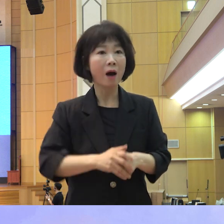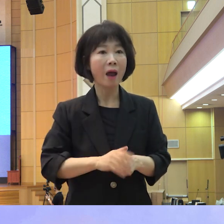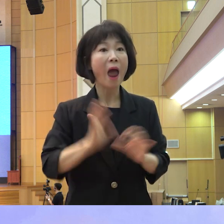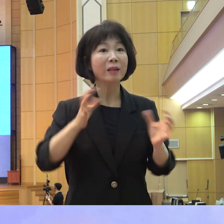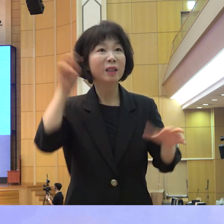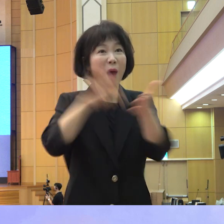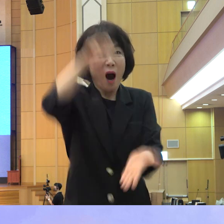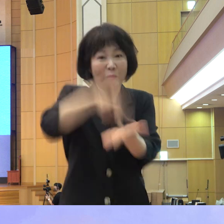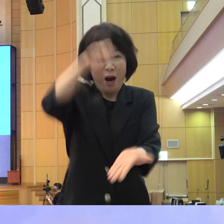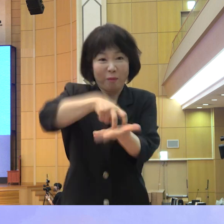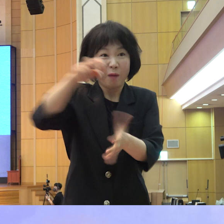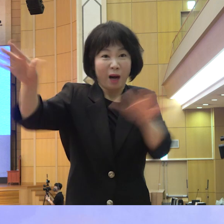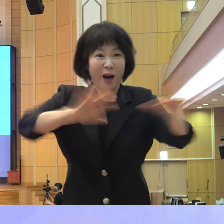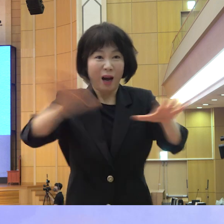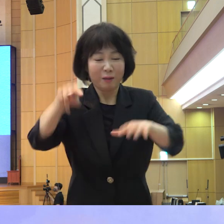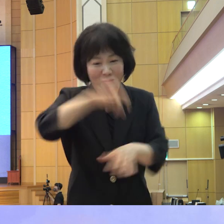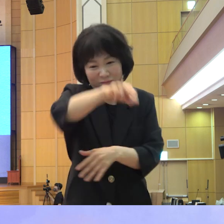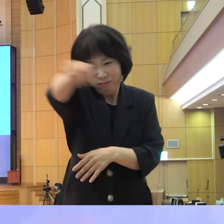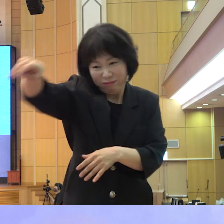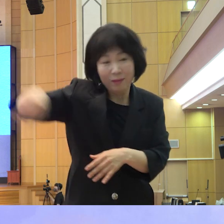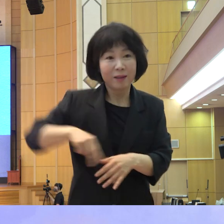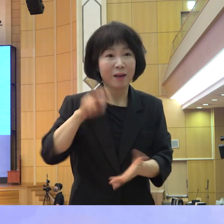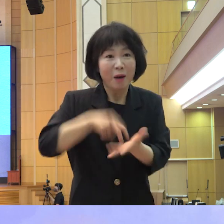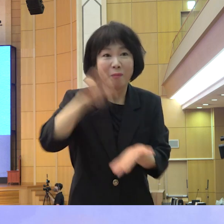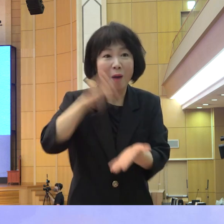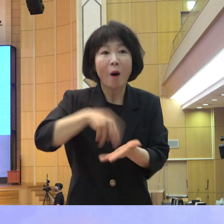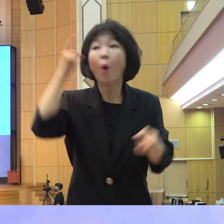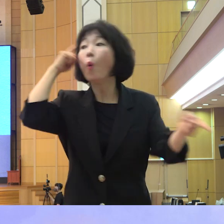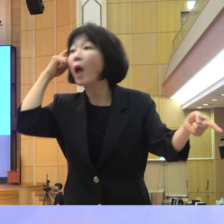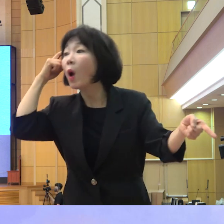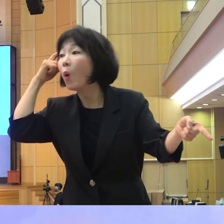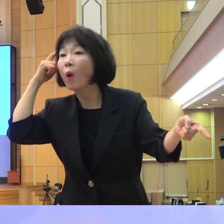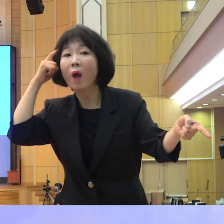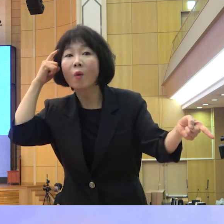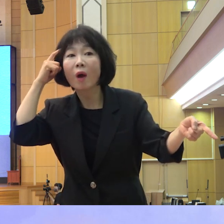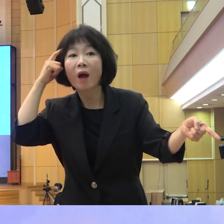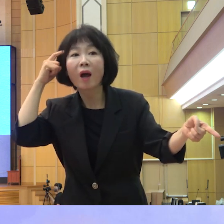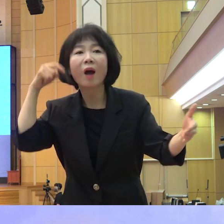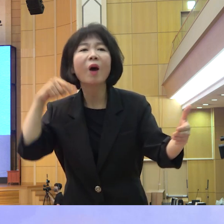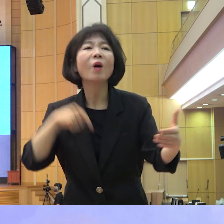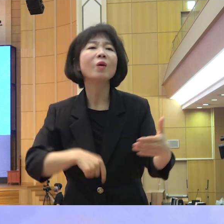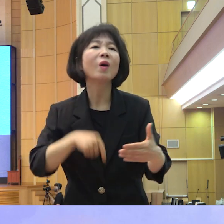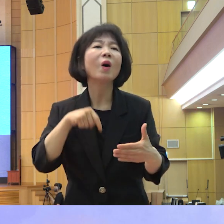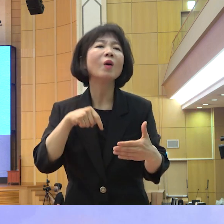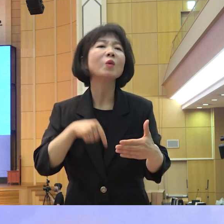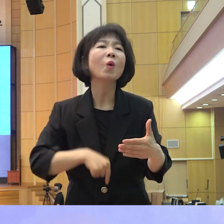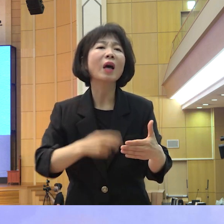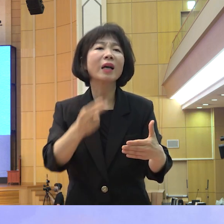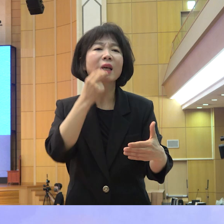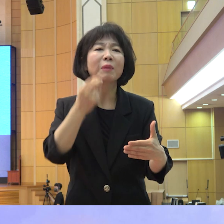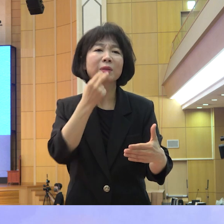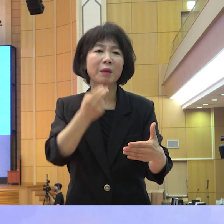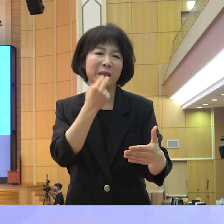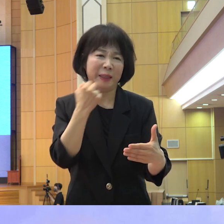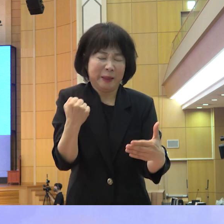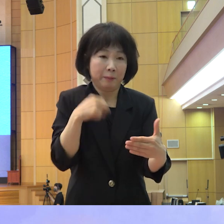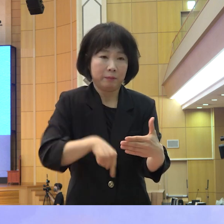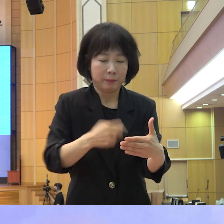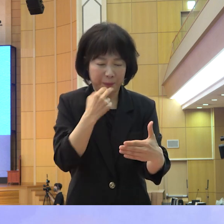거예요. 그 의사의 말로는 어린아이들은 살기 위해서 뛴다는 거예요. 왜냐하면